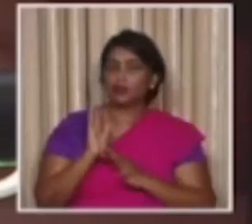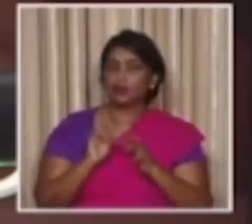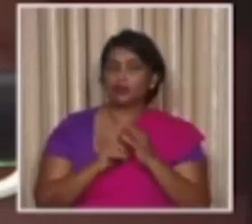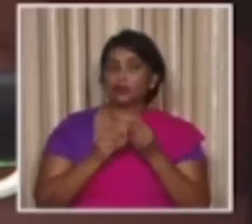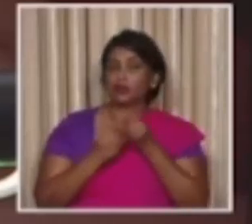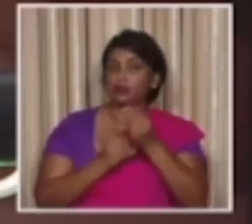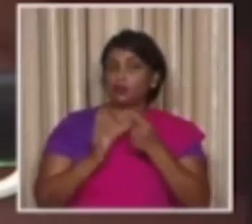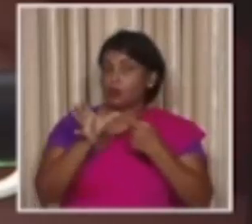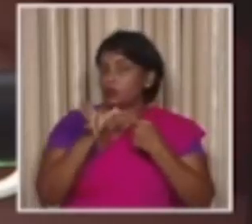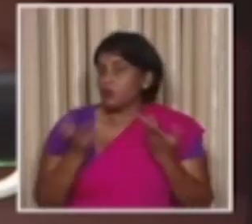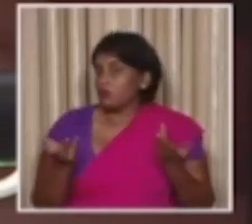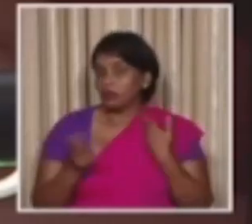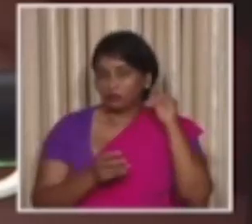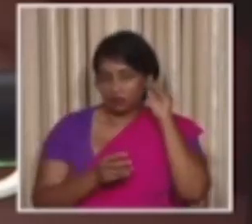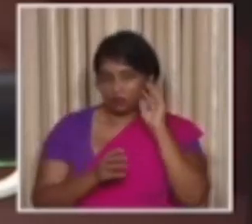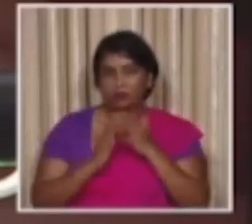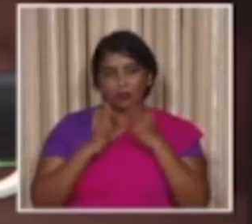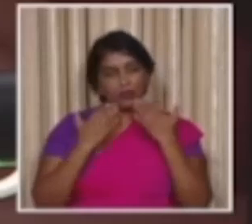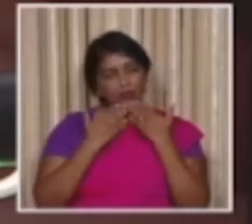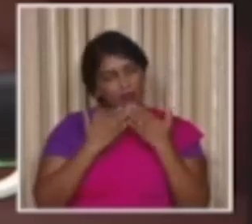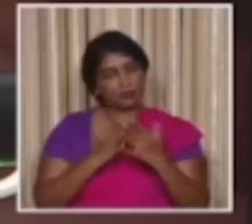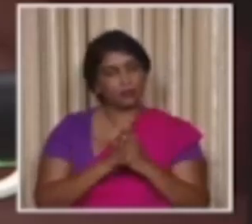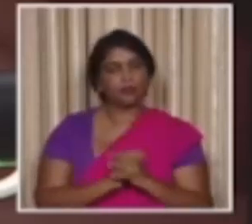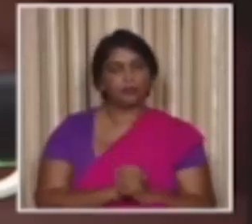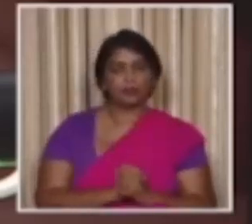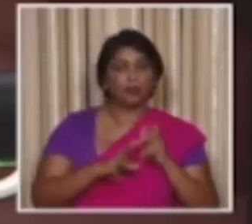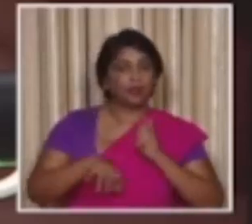ලබා දෙන පිළිතුරු කවදද කියලා දැනගන්න කැමති. බොහොම ස්තුතියි ගරු නියෝජ්‍ය කතානායකතුමනි මේ අවස්ථාව ලබා දුන්නාට.